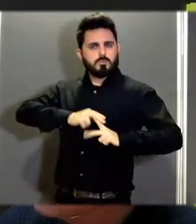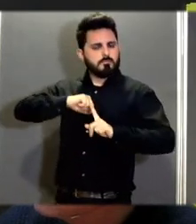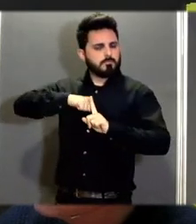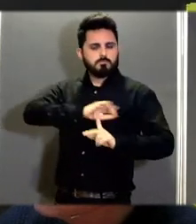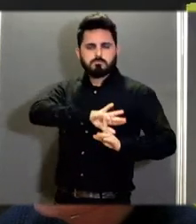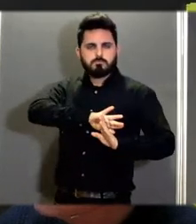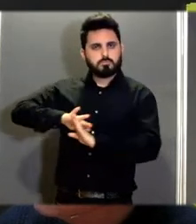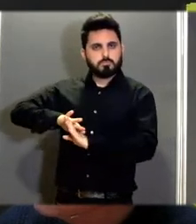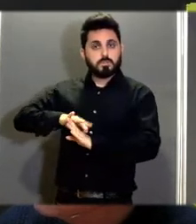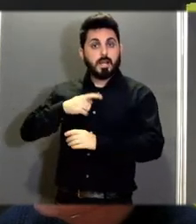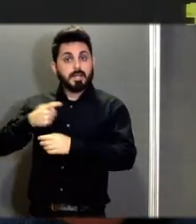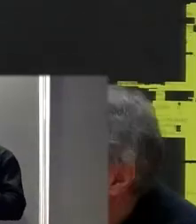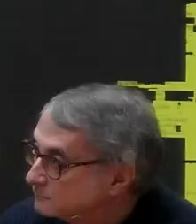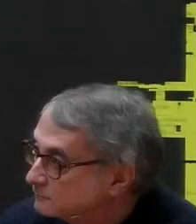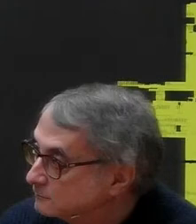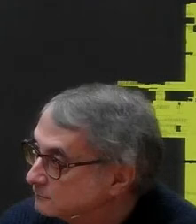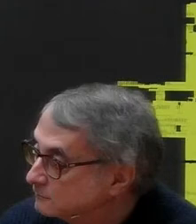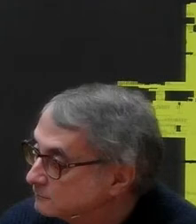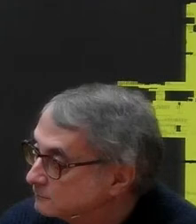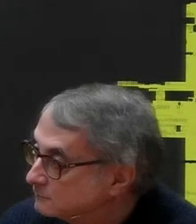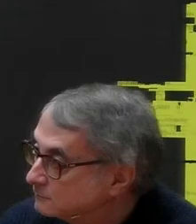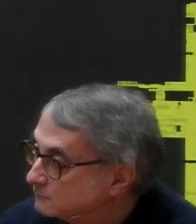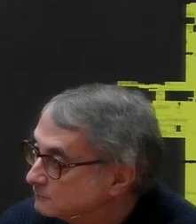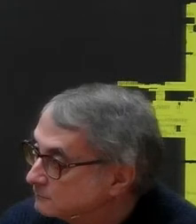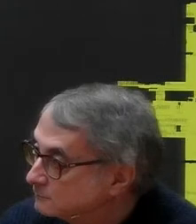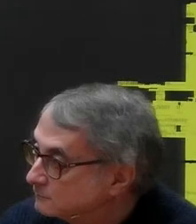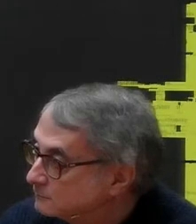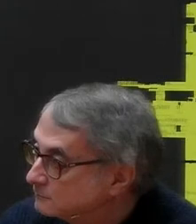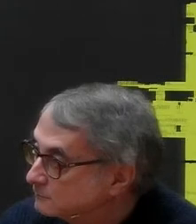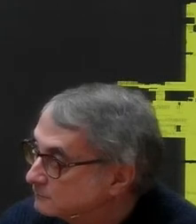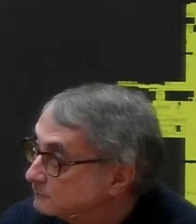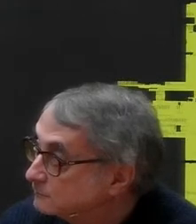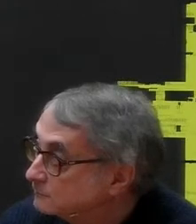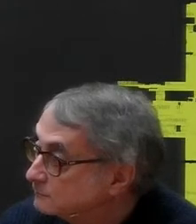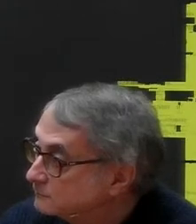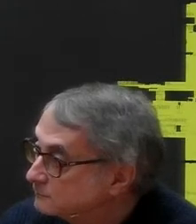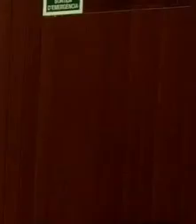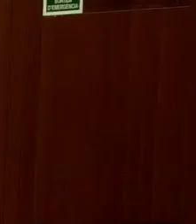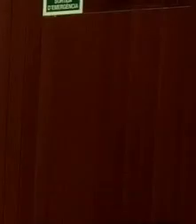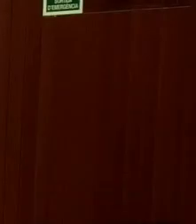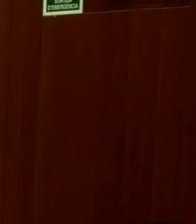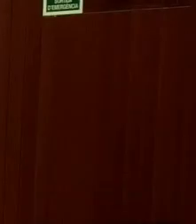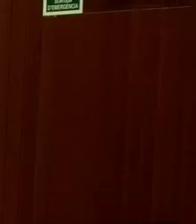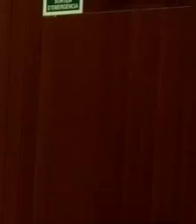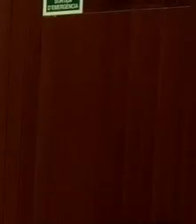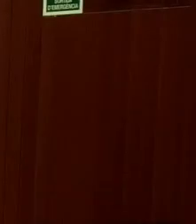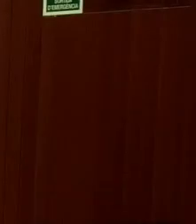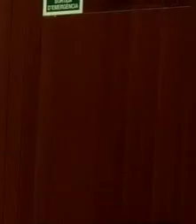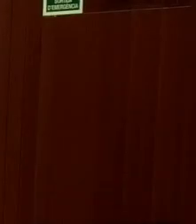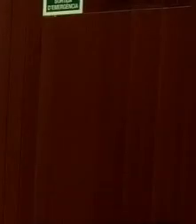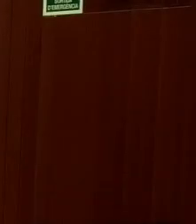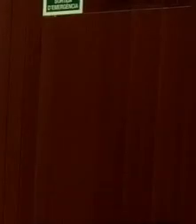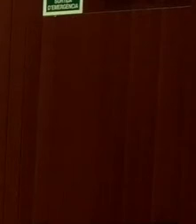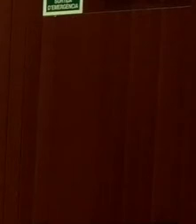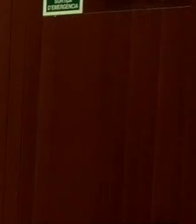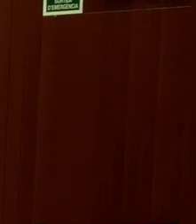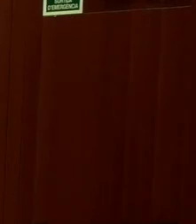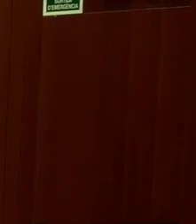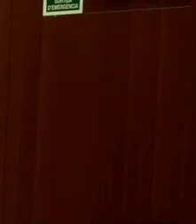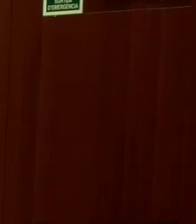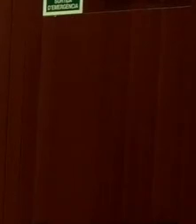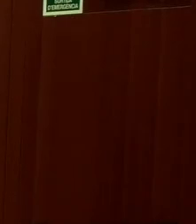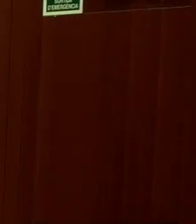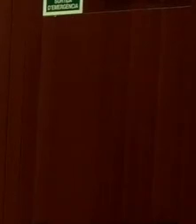quan més solidaritat hem aconseguit de tot arreu. I han aparegut més persones noves que s'han sumat al nostre moviment. I això